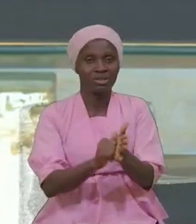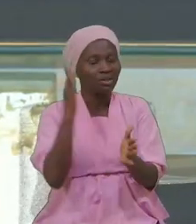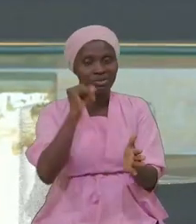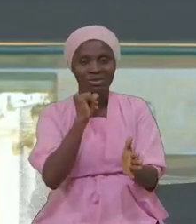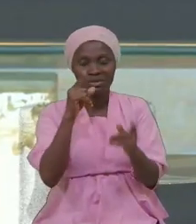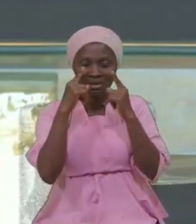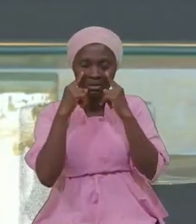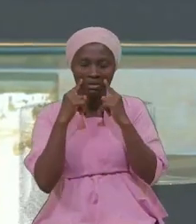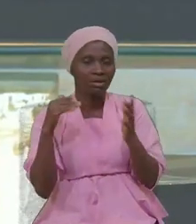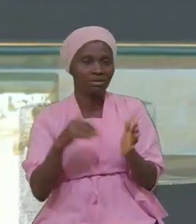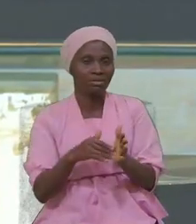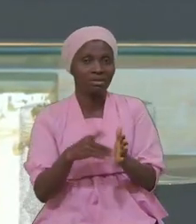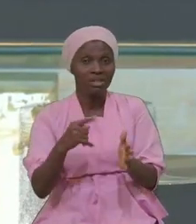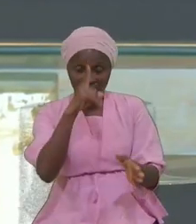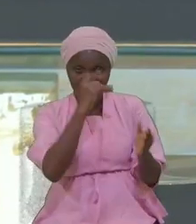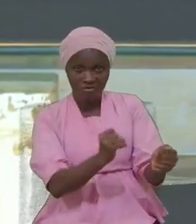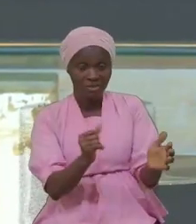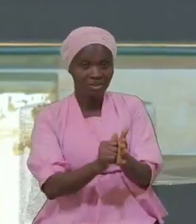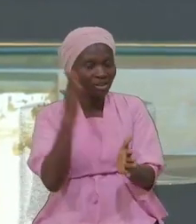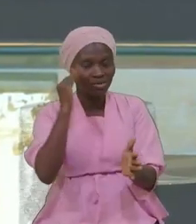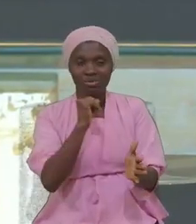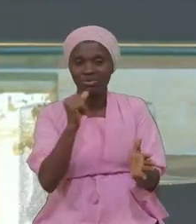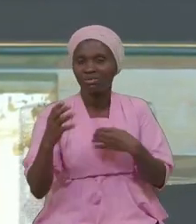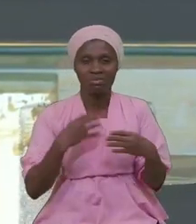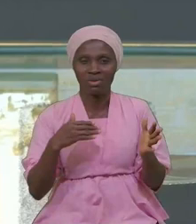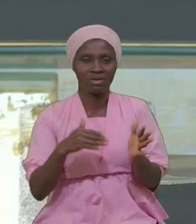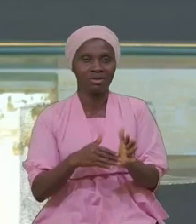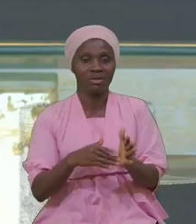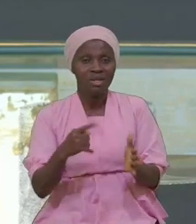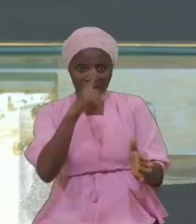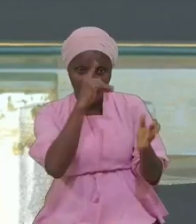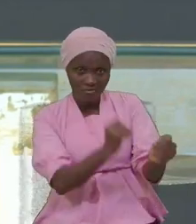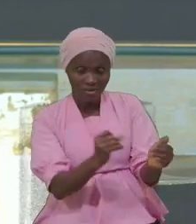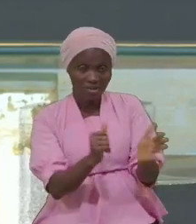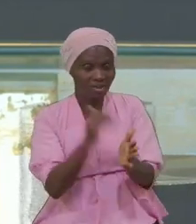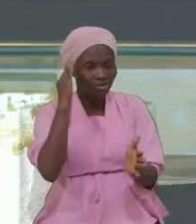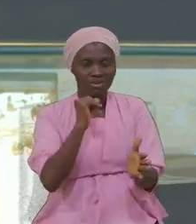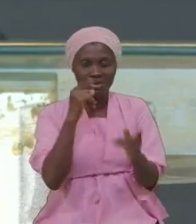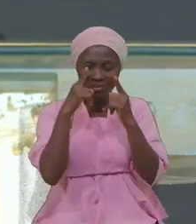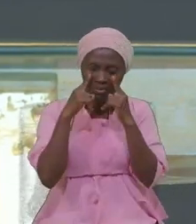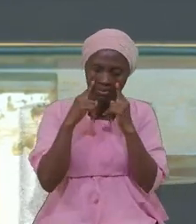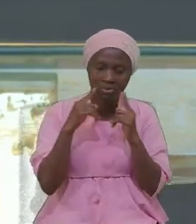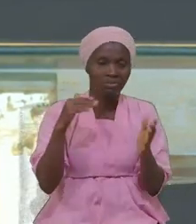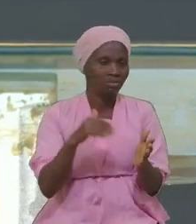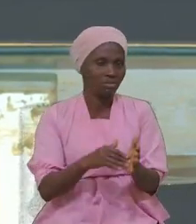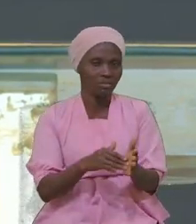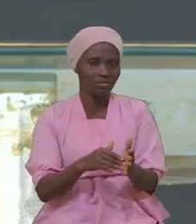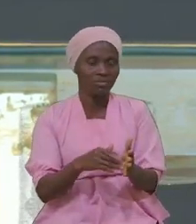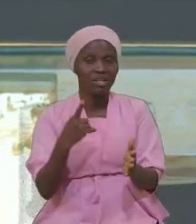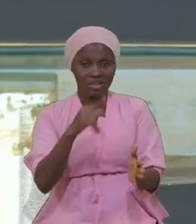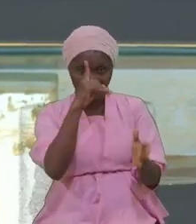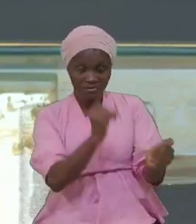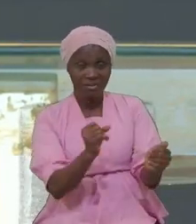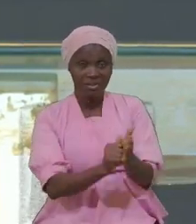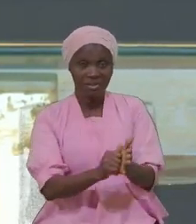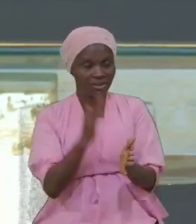qui ne va plus pleurer, la foi qui ne va plus se lamenter, la foi qui ne va plus verser les larmes, la foi qui continue